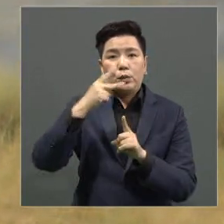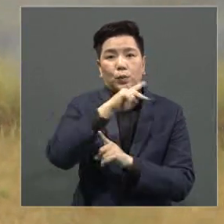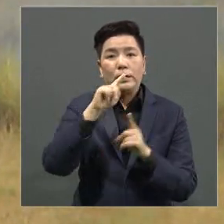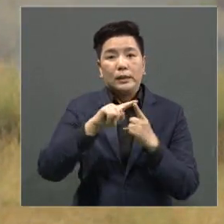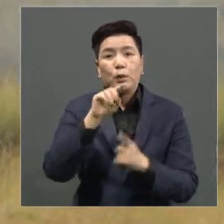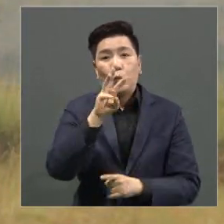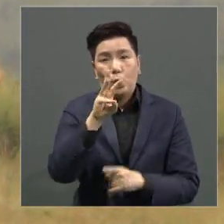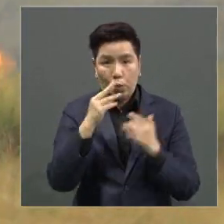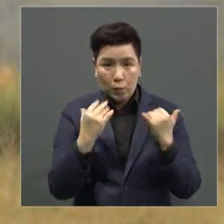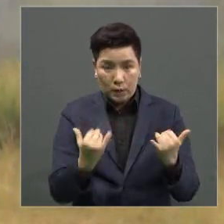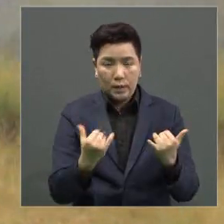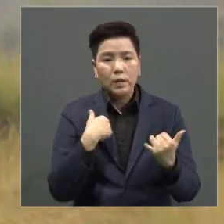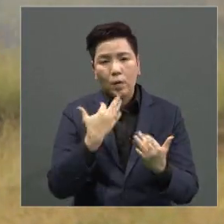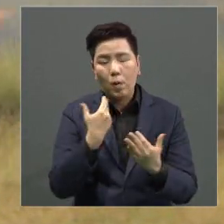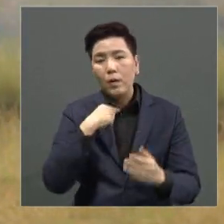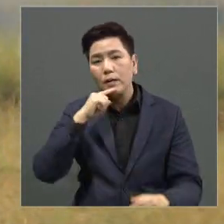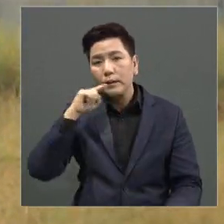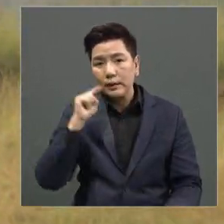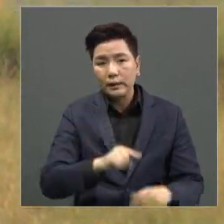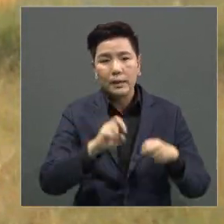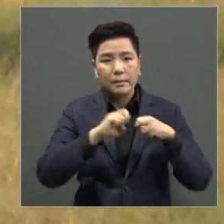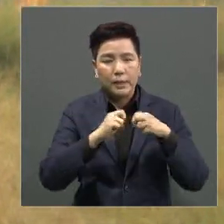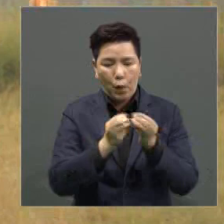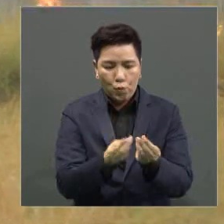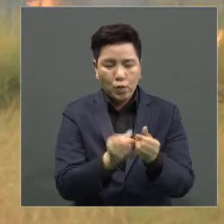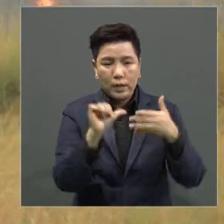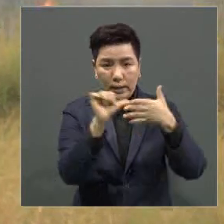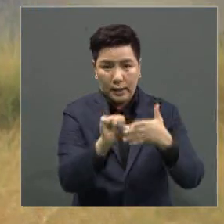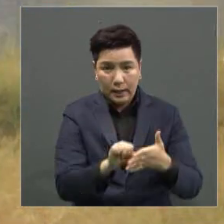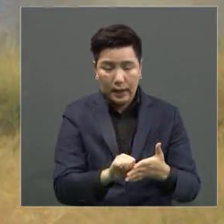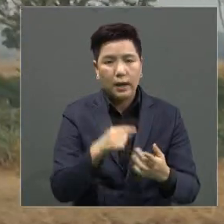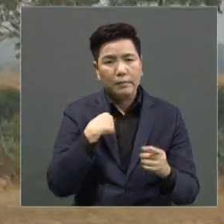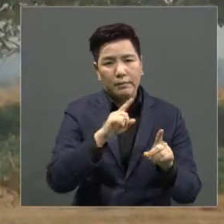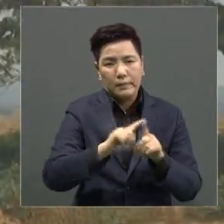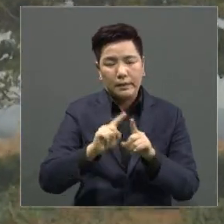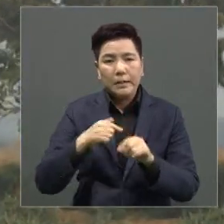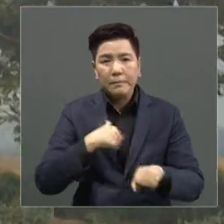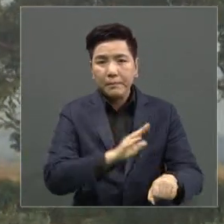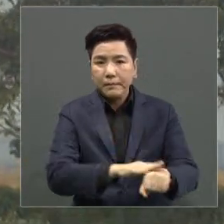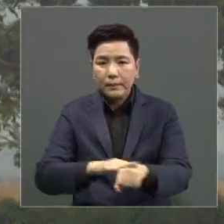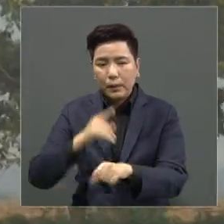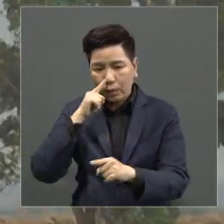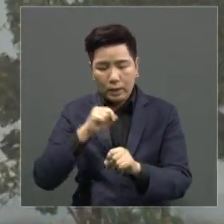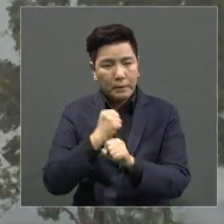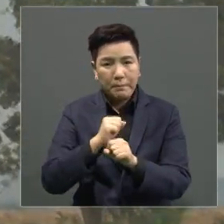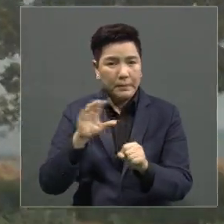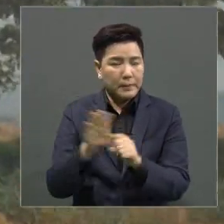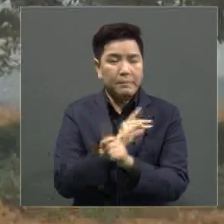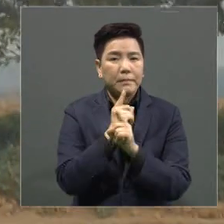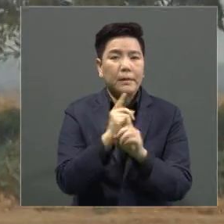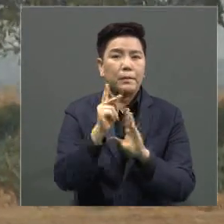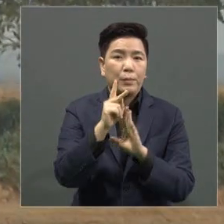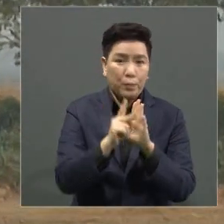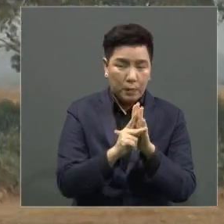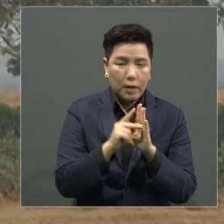นี้นะครับนายกบอกว่าเดี๋ยวจะมีการสั่งการแก้ปัญหาฝุ่นไปหลายเรื่องแล้วก็จะกำชับมาตรการคุมเข้มตามกฎหมายนะ